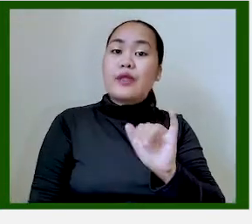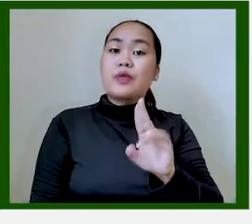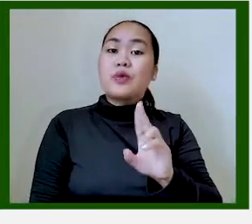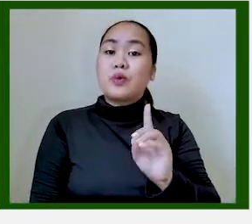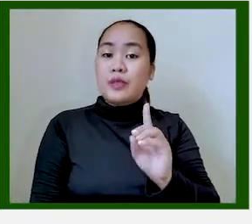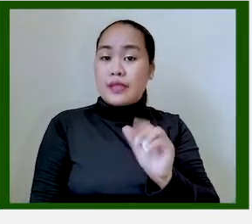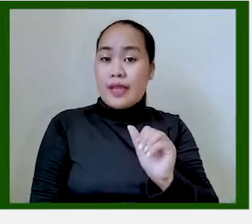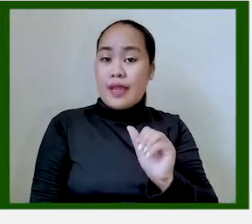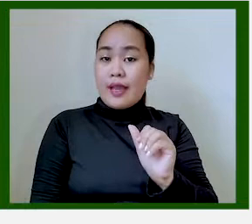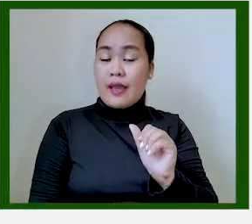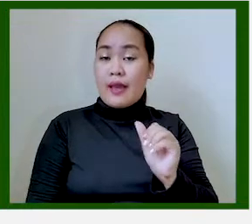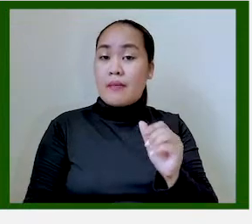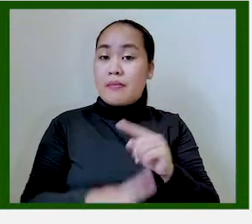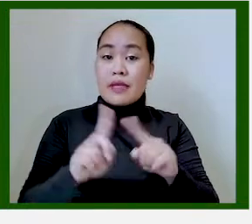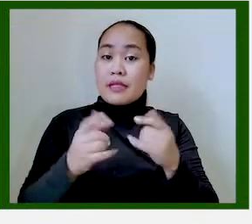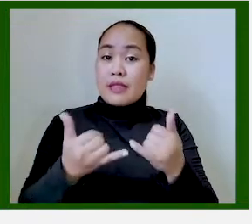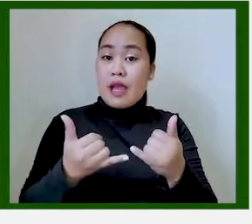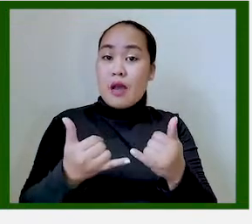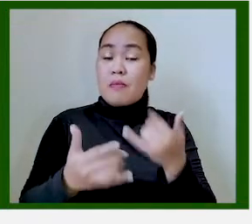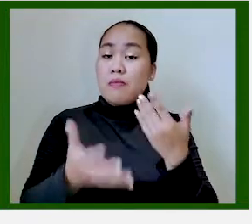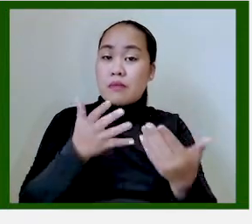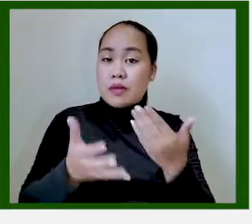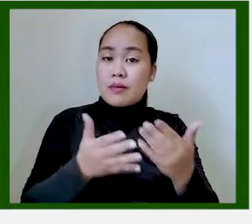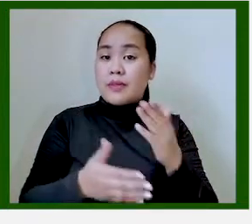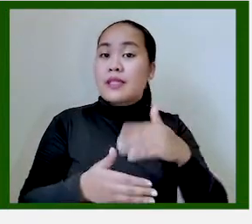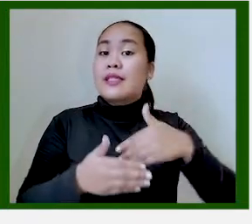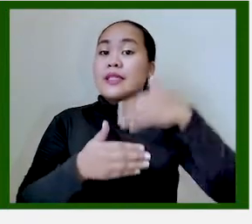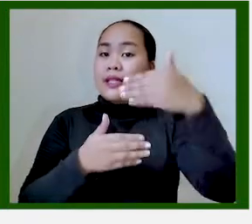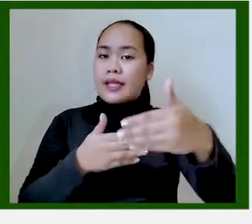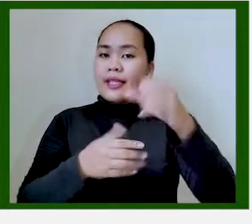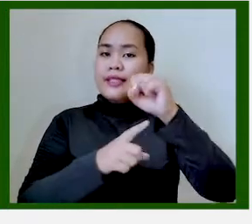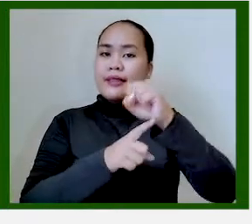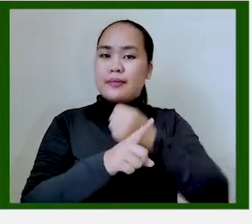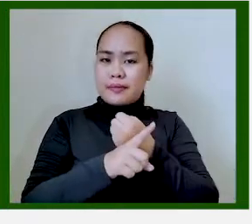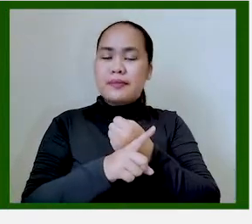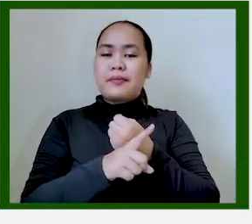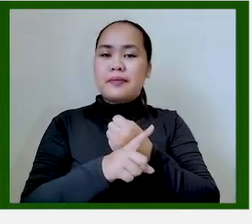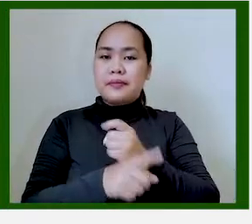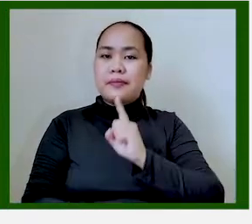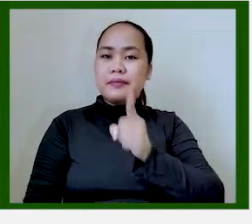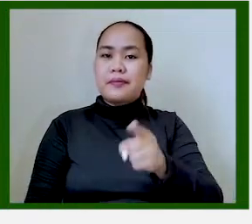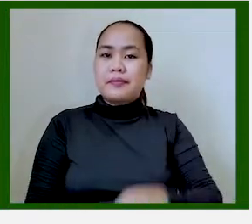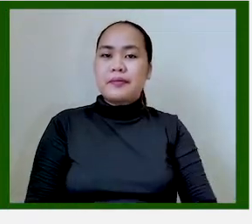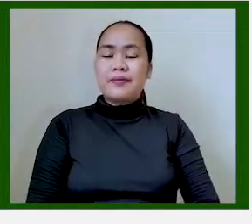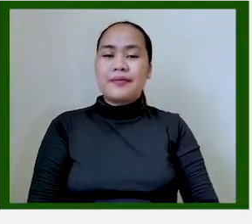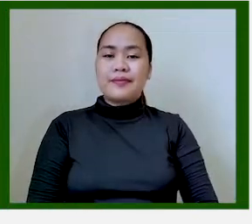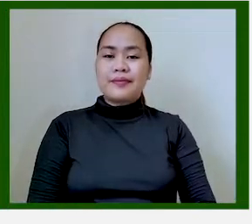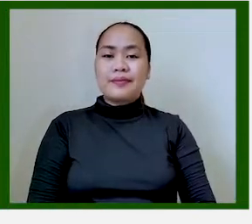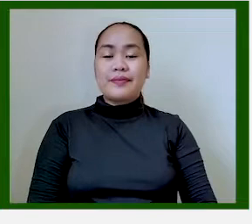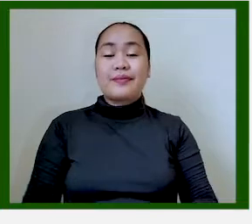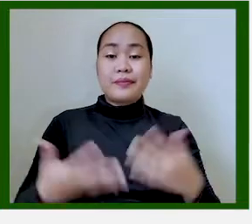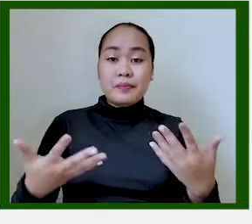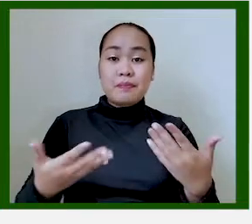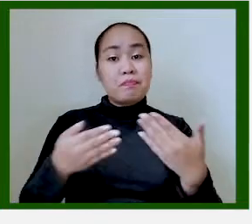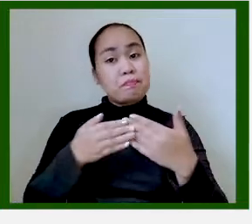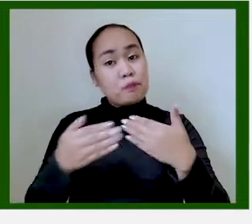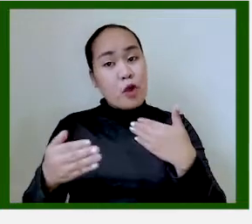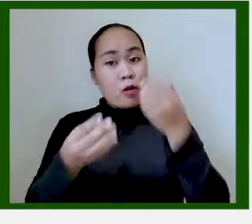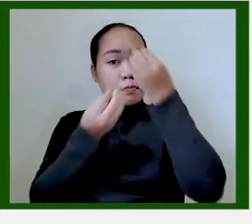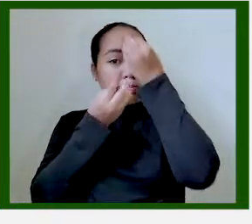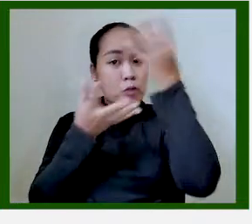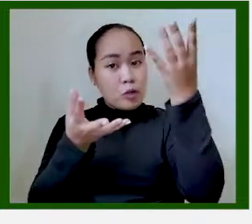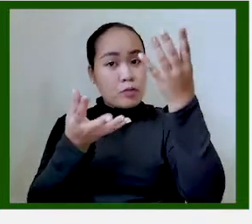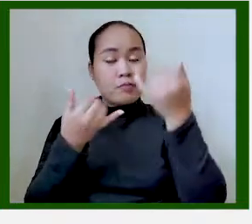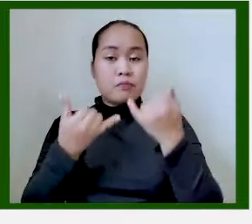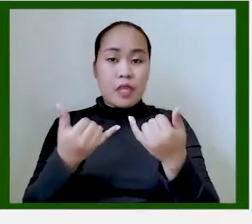be in the month of September na po. And bago po tayo magkaroon ng magbigay ng ilang mga updates, no, ang